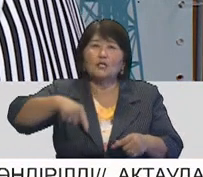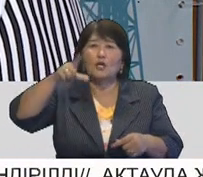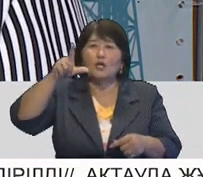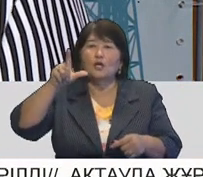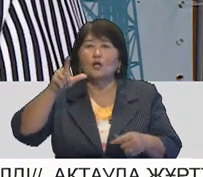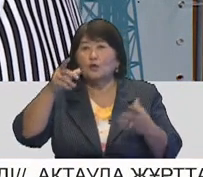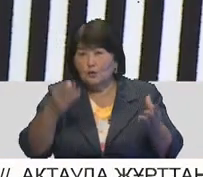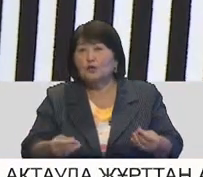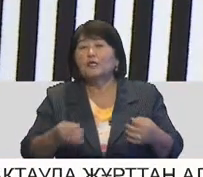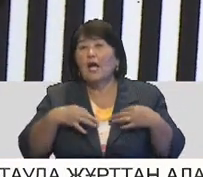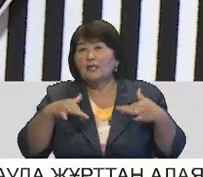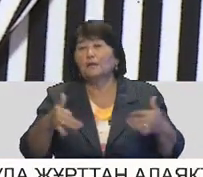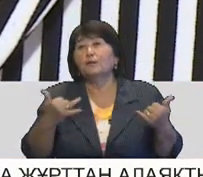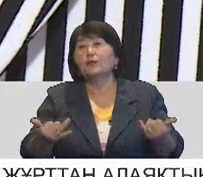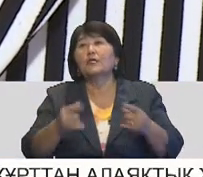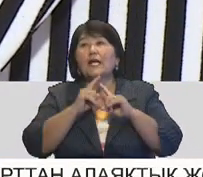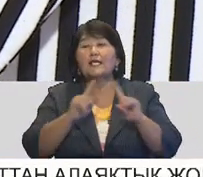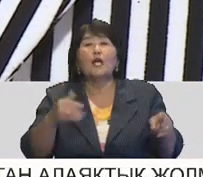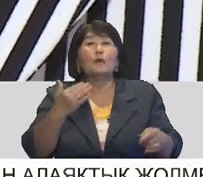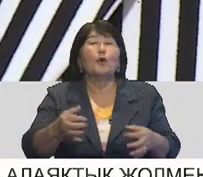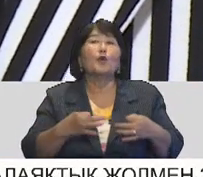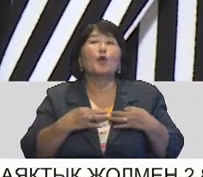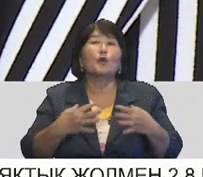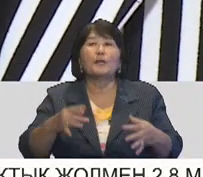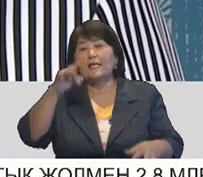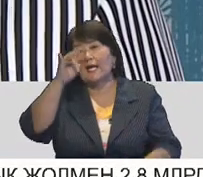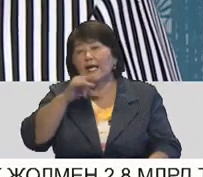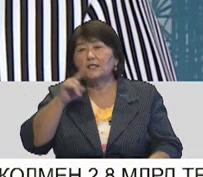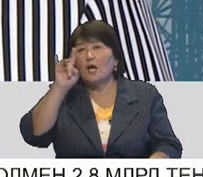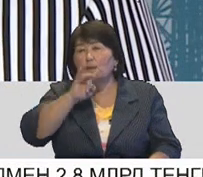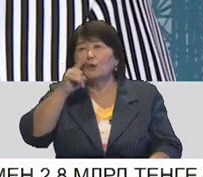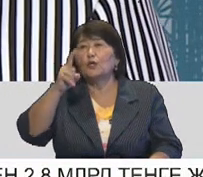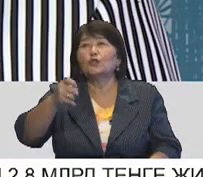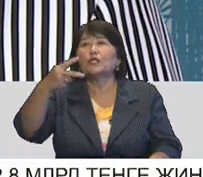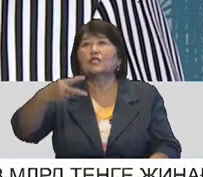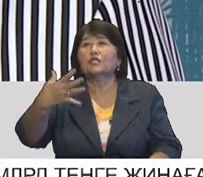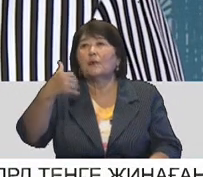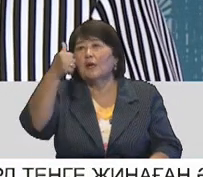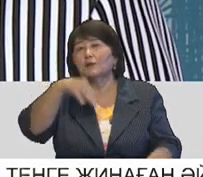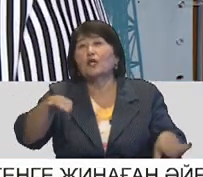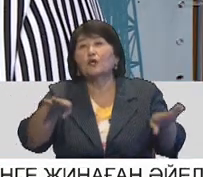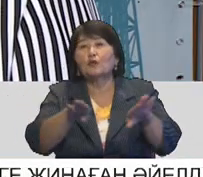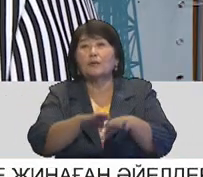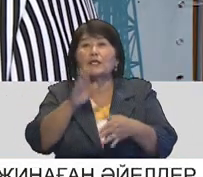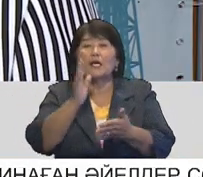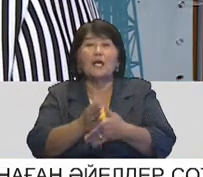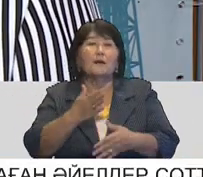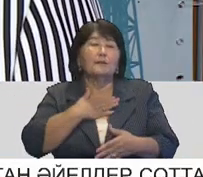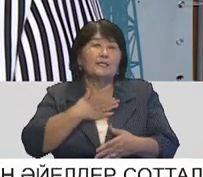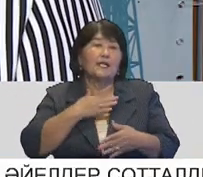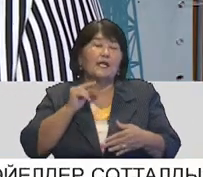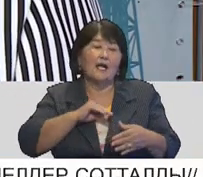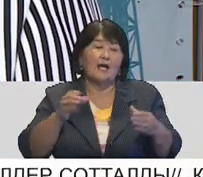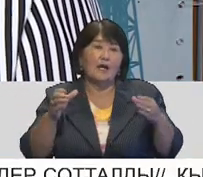өтеміз. Биылғы ерекшелігі бұл мейрамның Қазақстанның мұнайына 125 жылдығымен тұпа-тұс келіп тұр. Біздің компанияның